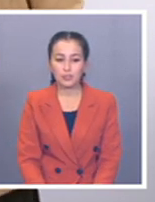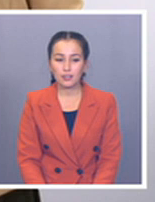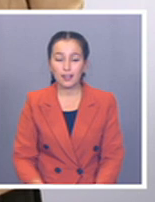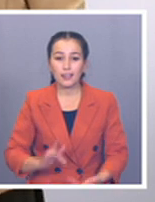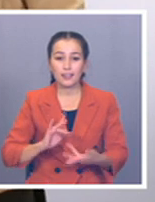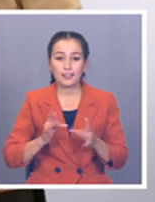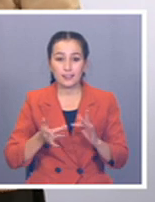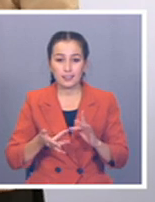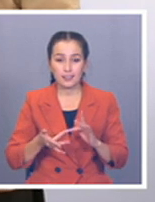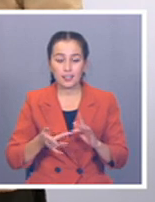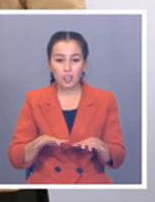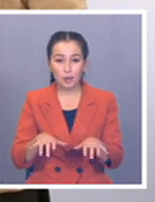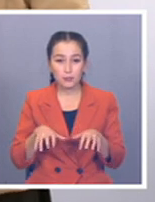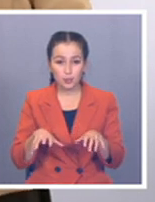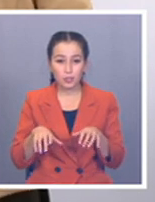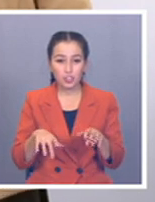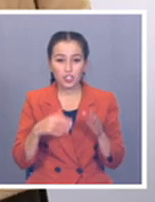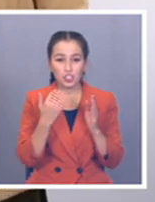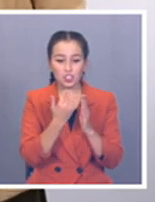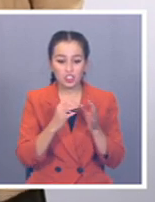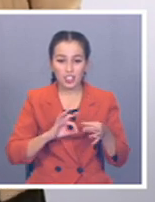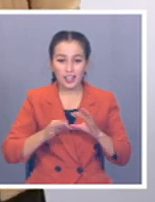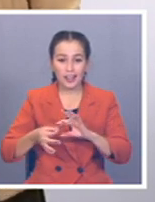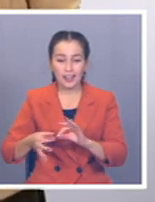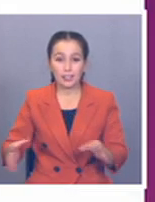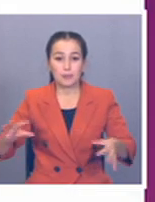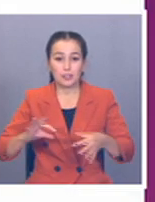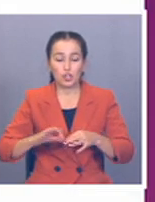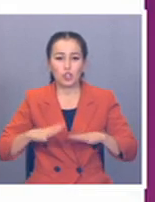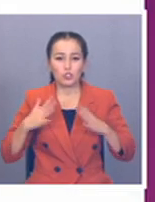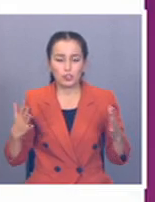Интернет компьютерлік желілерді біріктіретін ауқымды желі.